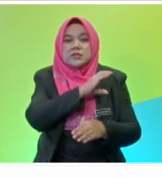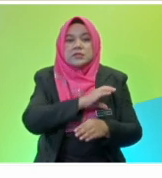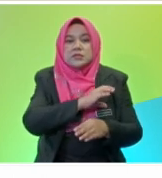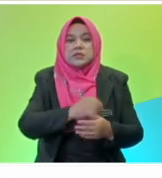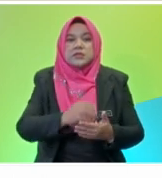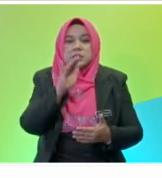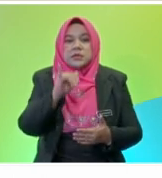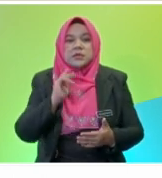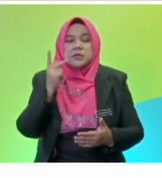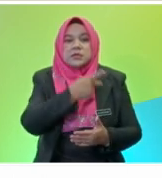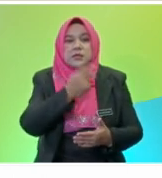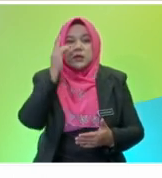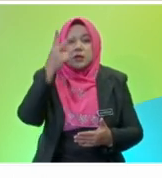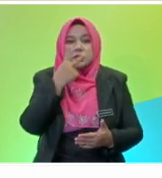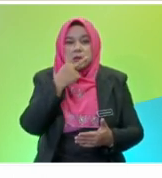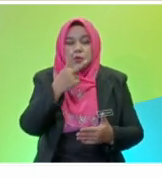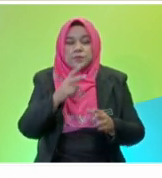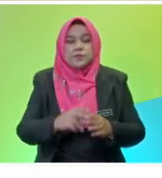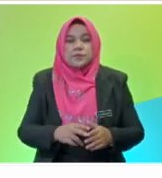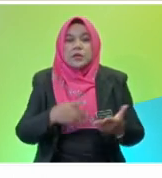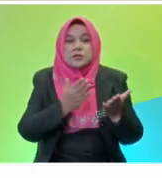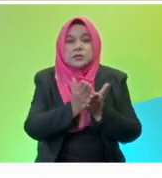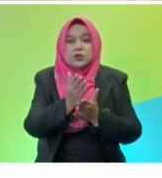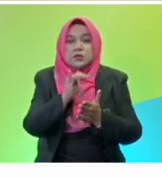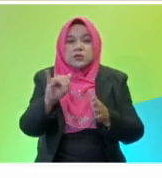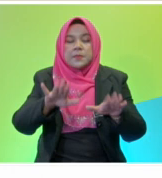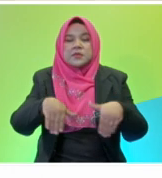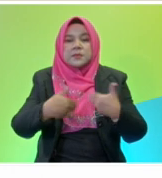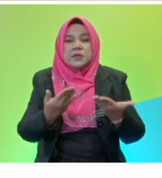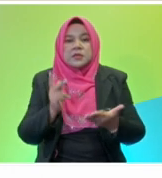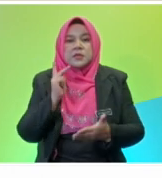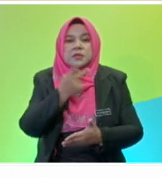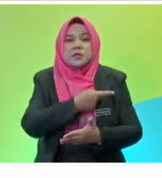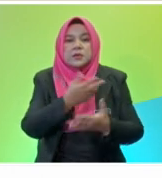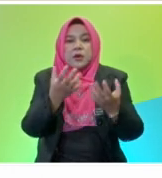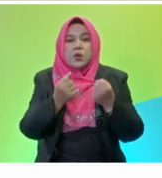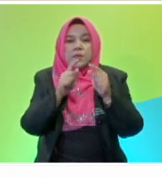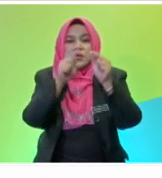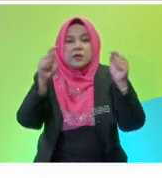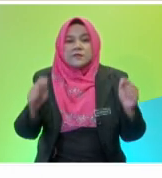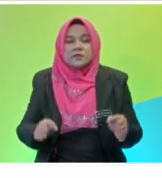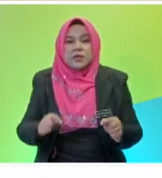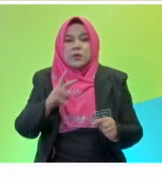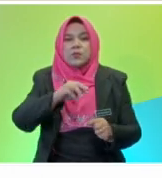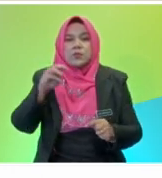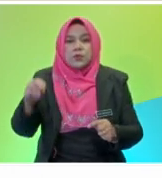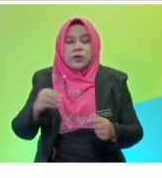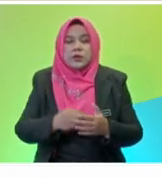seterusnya macam mana kita ada Beberapa elemen lah untuk kita kenapa